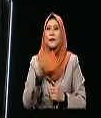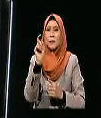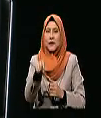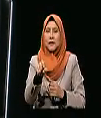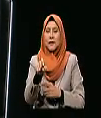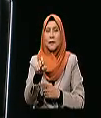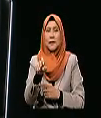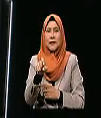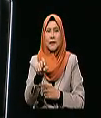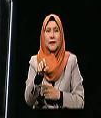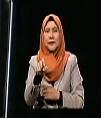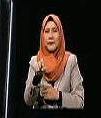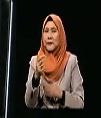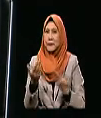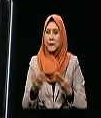melalui